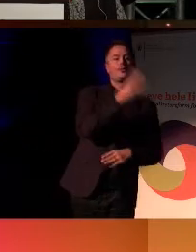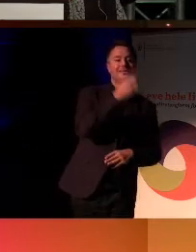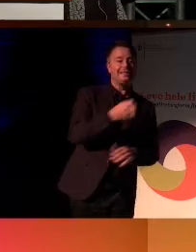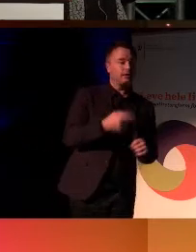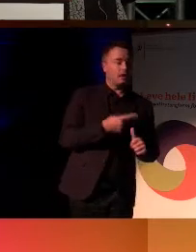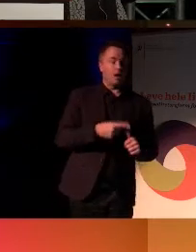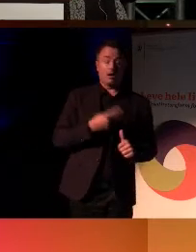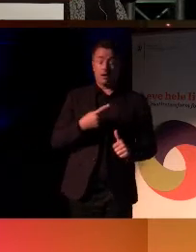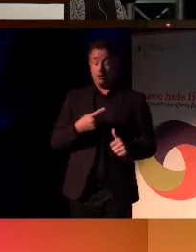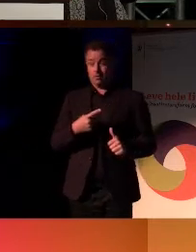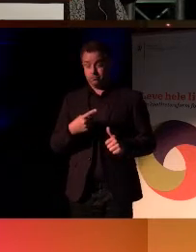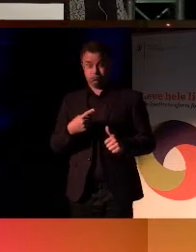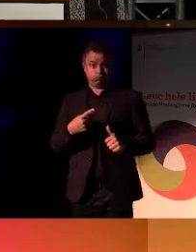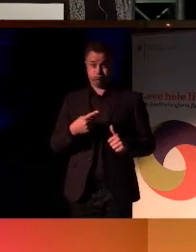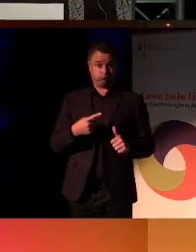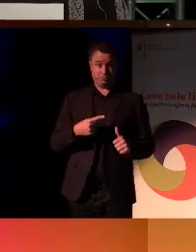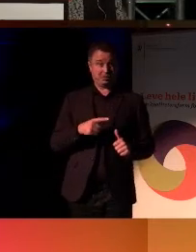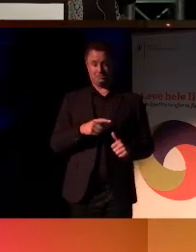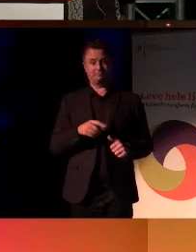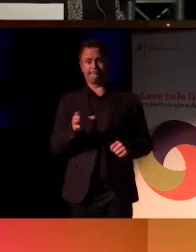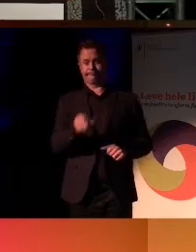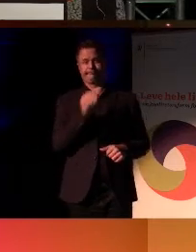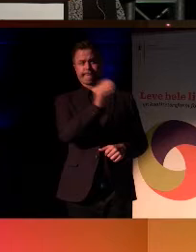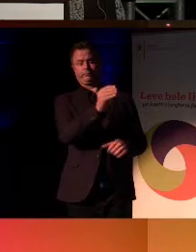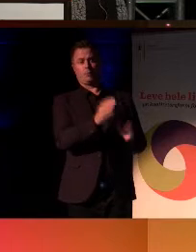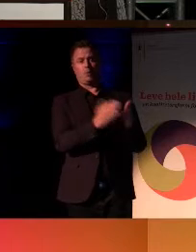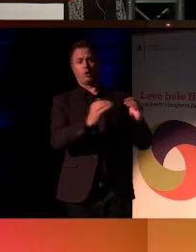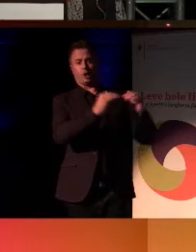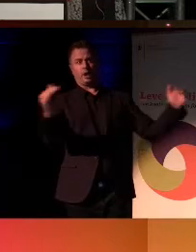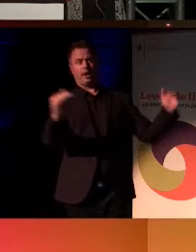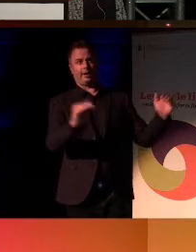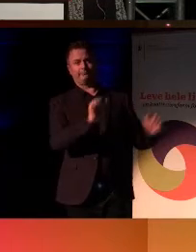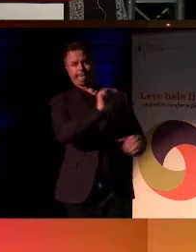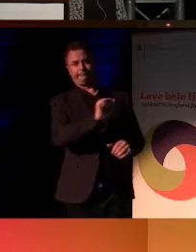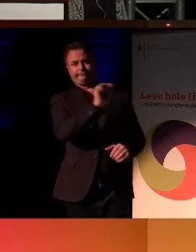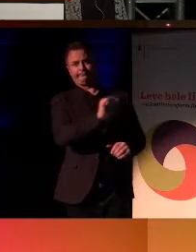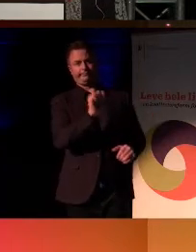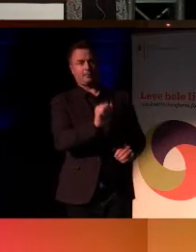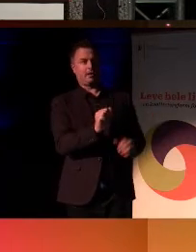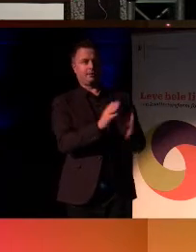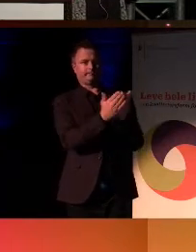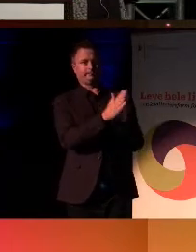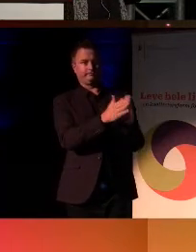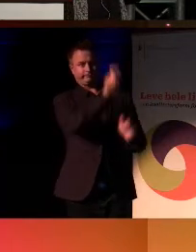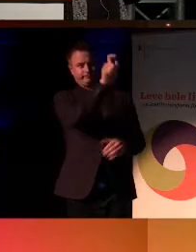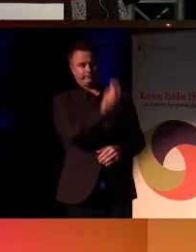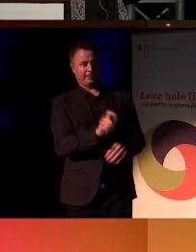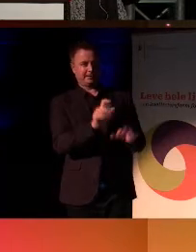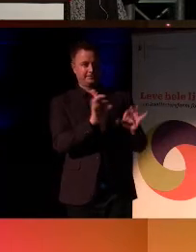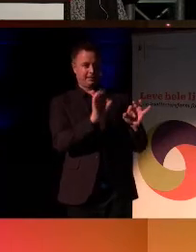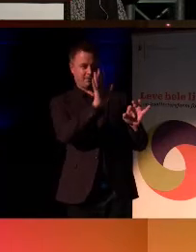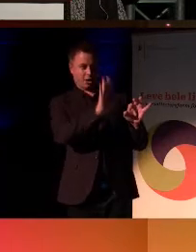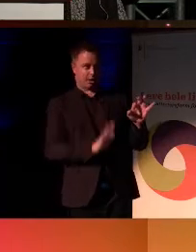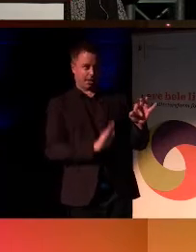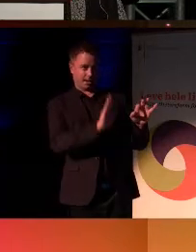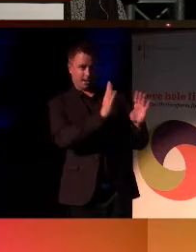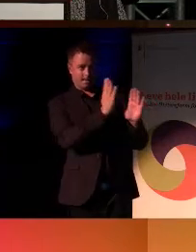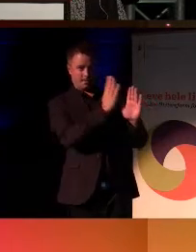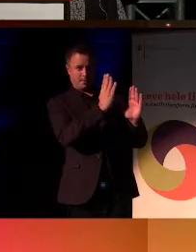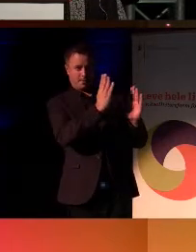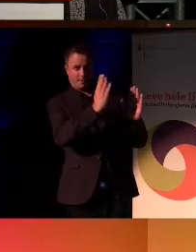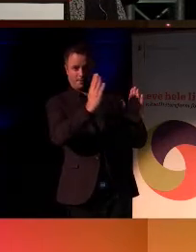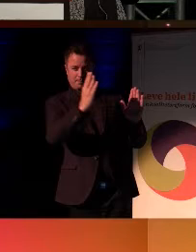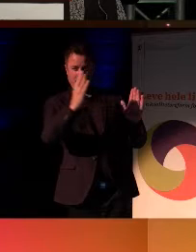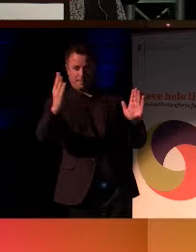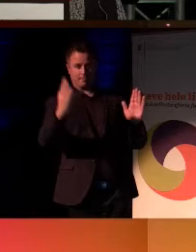Da ble de veldig fine oppe i bokhylla. De var ofte veldig pene på ryggen, sånn at det ble liksom et fint sånn fargespill i bokhylla av det. Nå er det